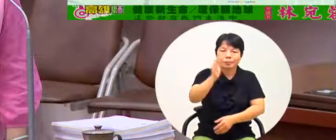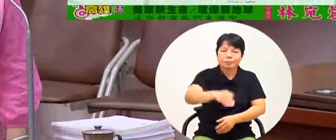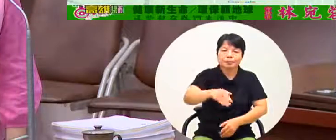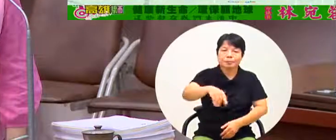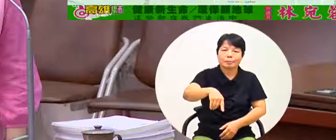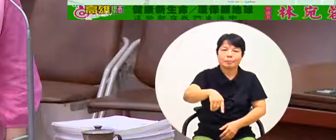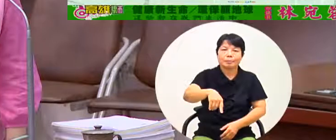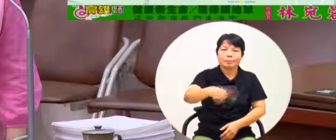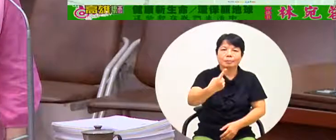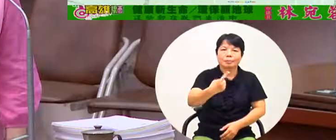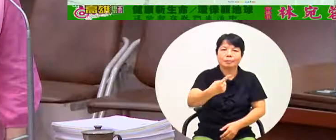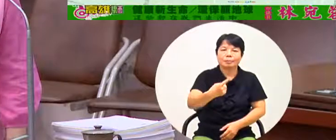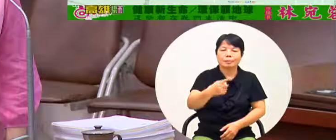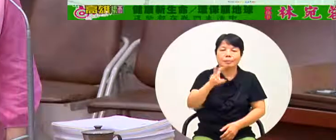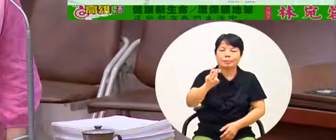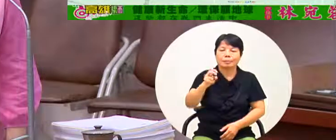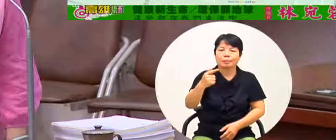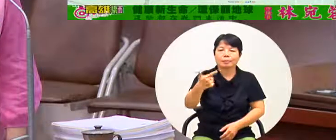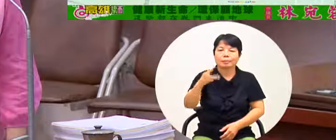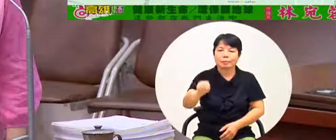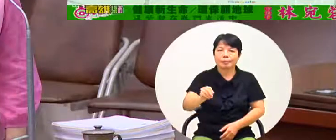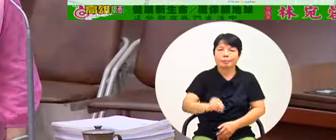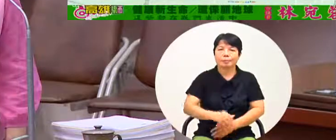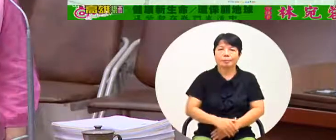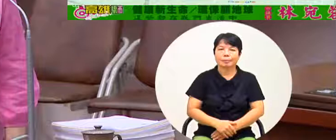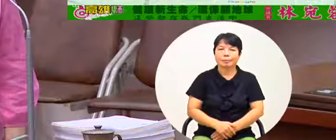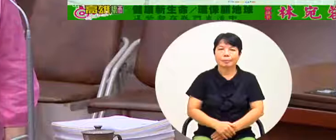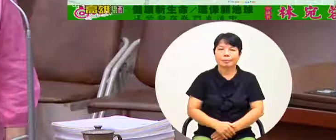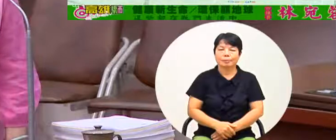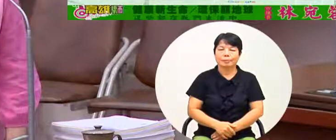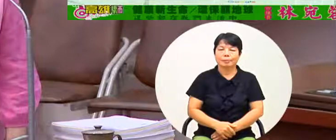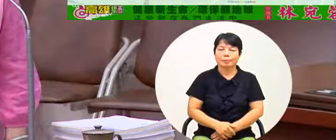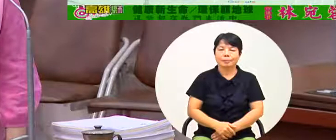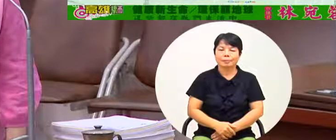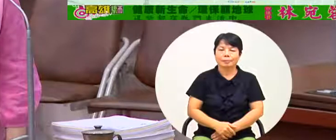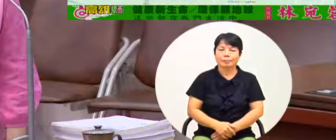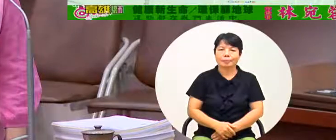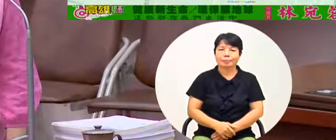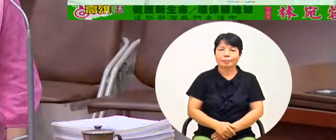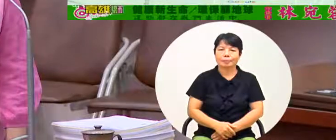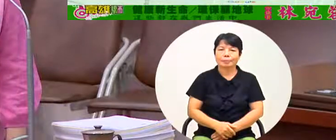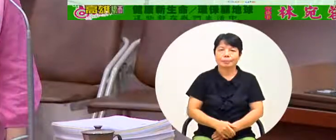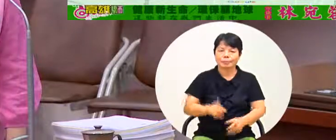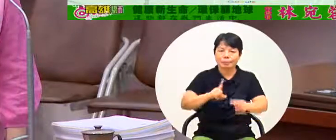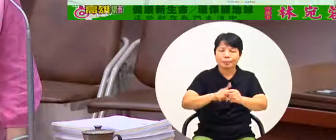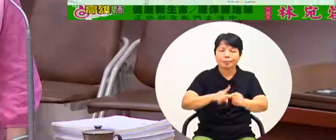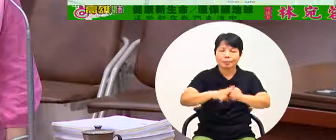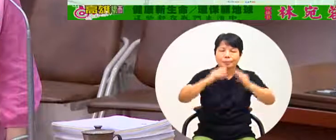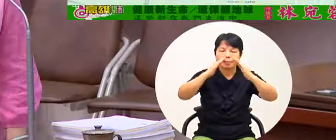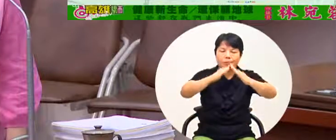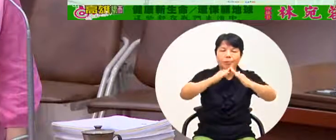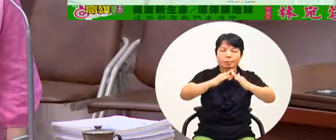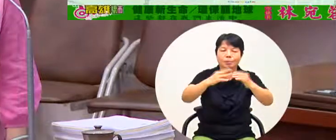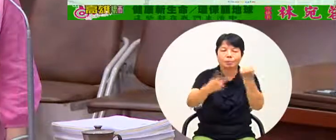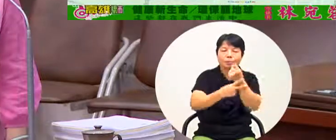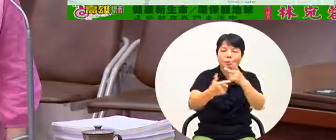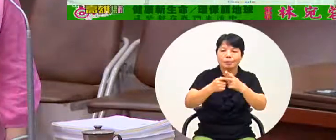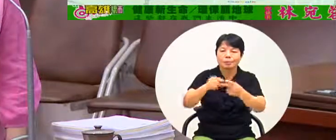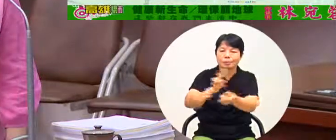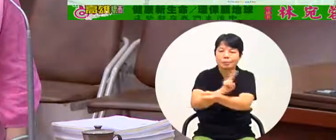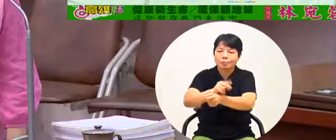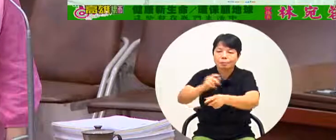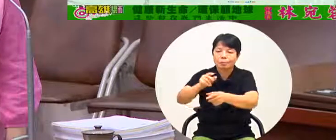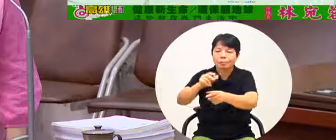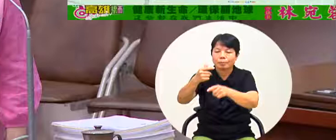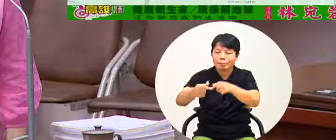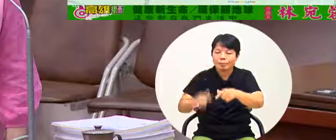9126万，就是我们的啊中处哈，中处立加桂林立哦，我们的那个前镇河上